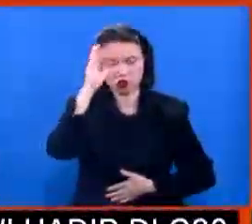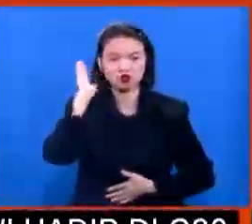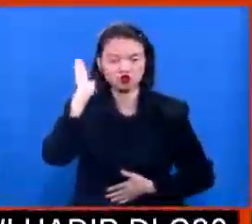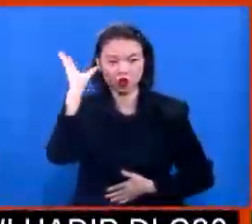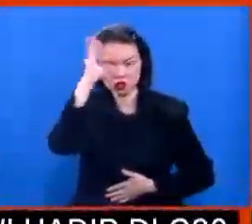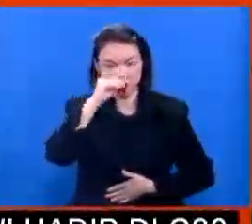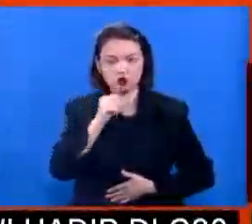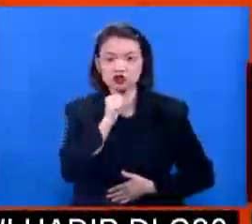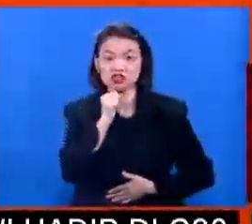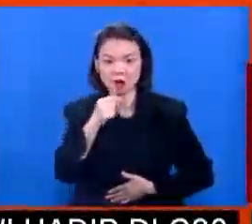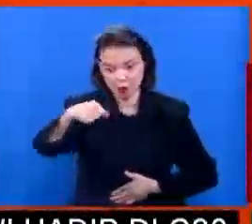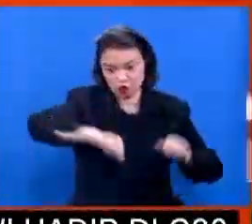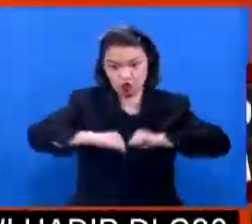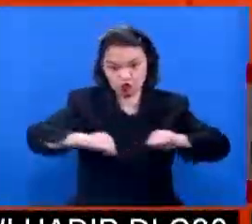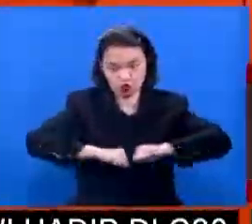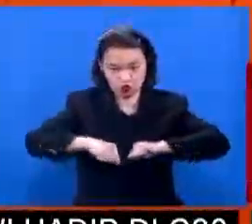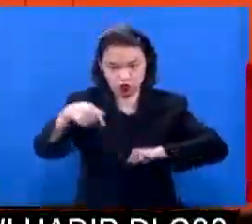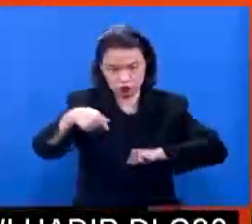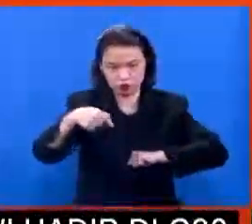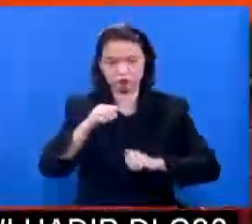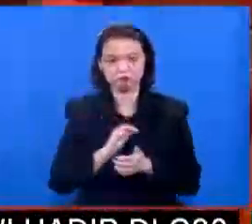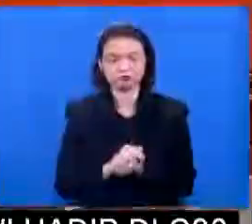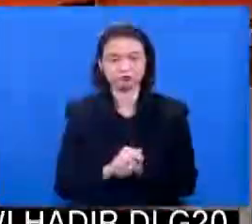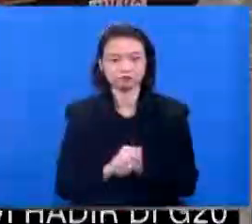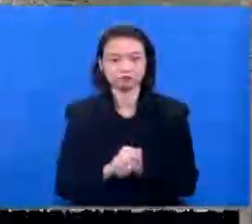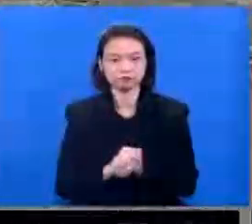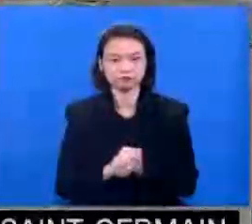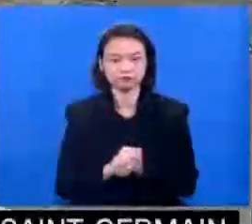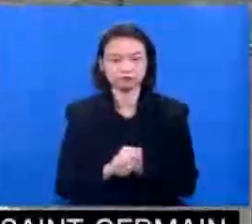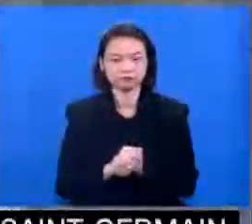identitas pelaku. Tim liputan CNN Indonesia.